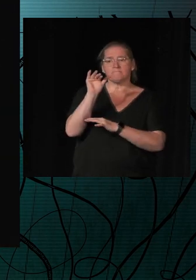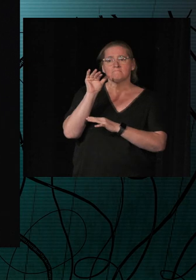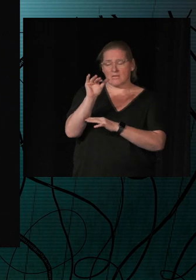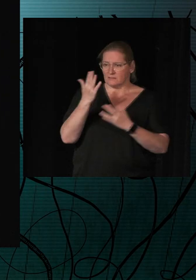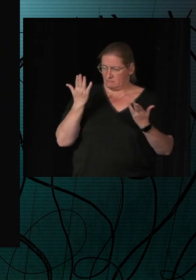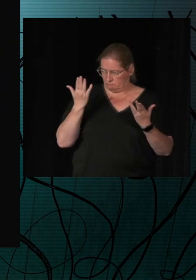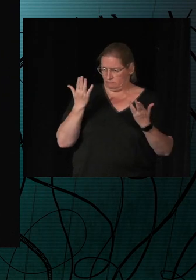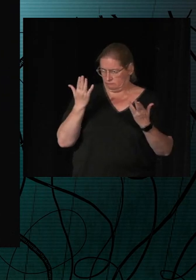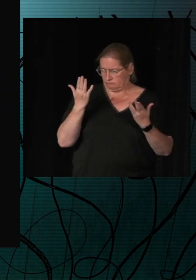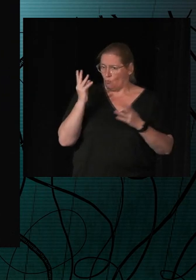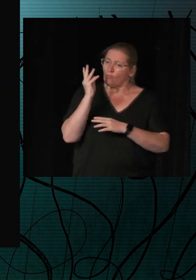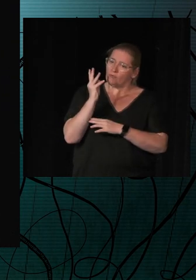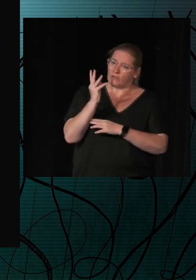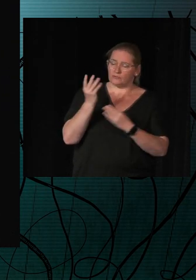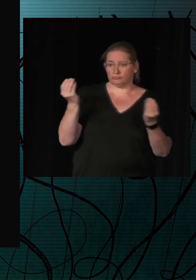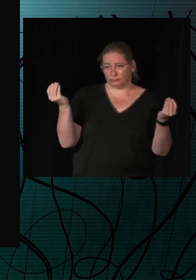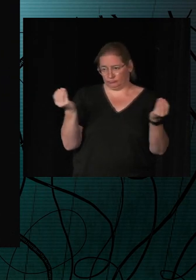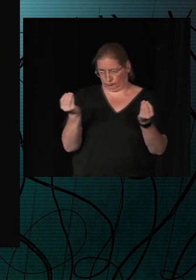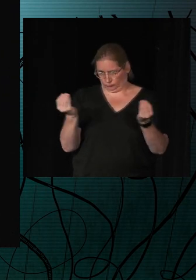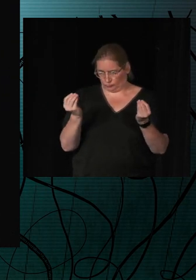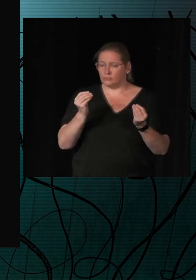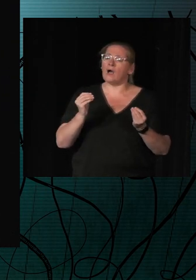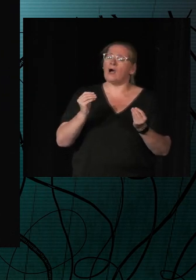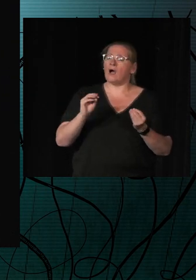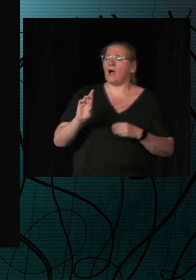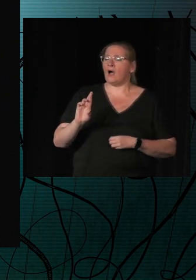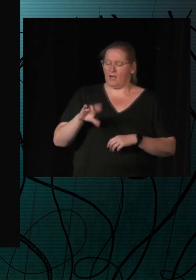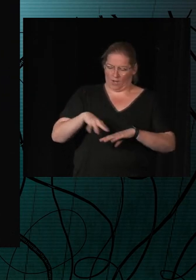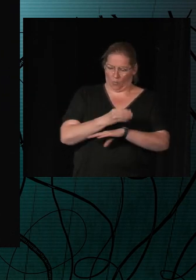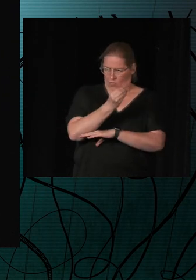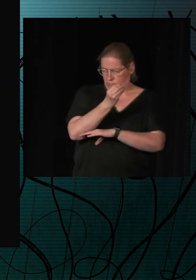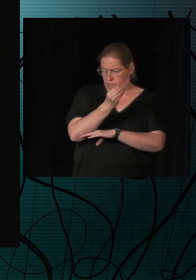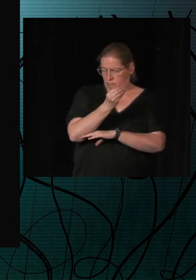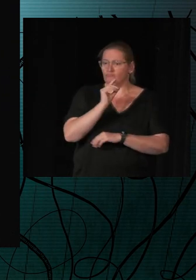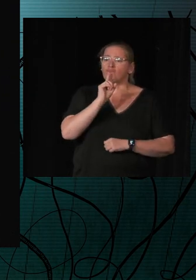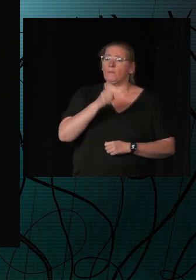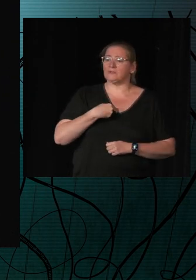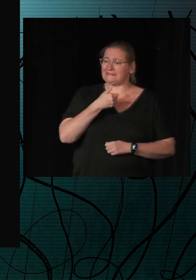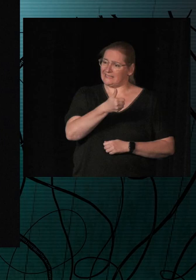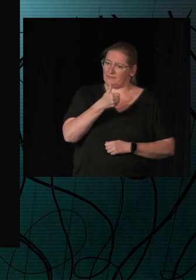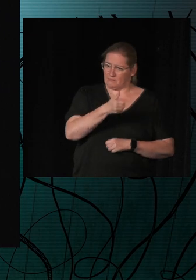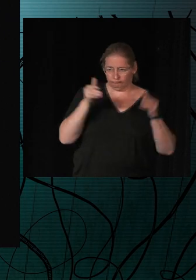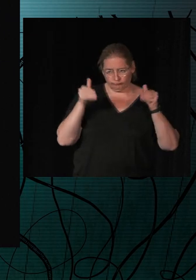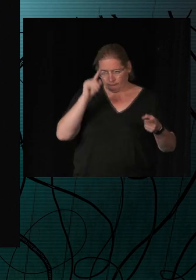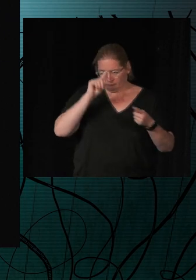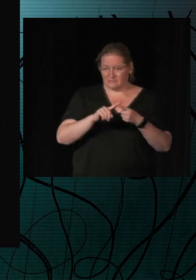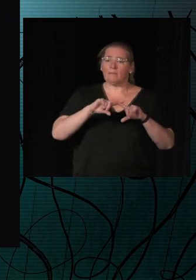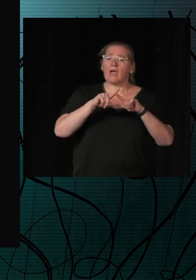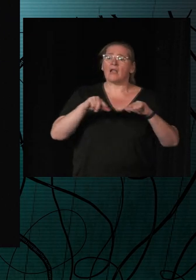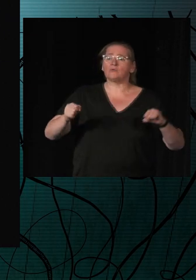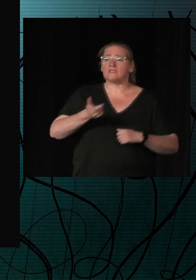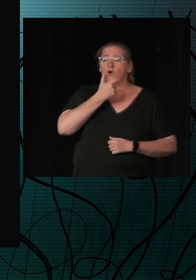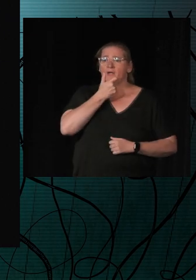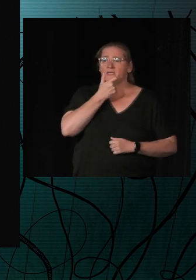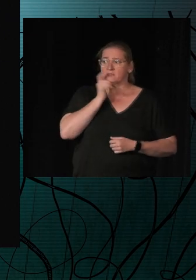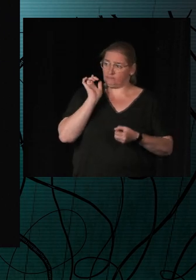anglaise à l'université de Ran Normandie si la régie peut nous faire la connexion avec Laura ah cool